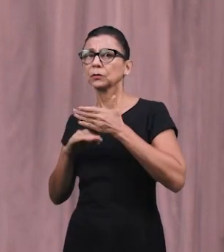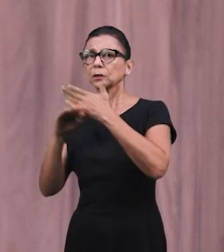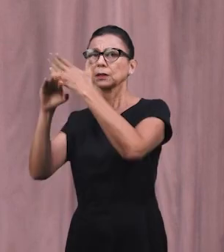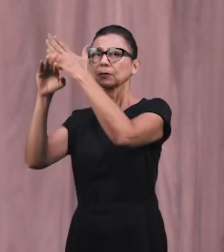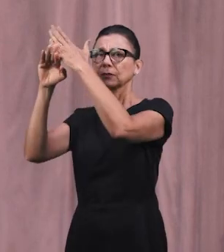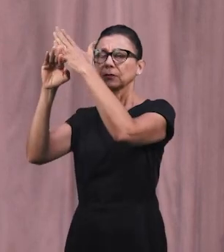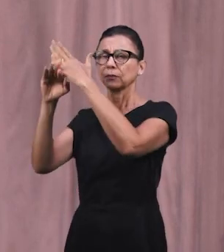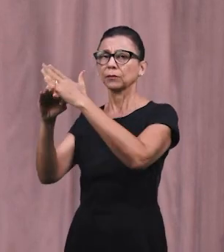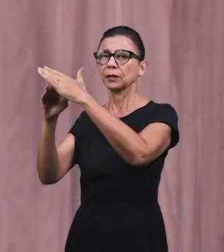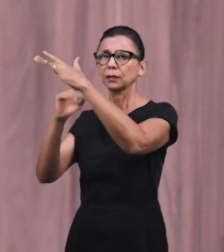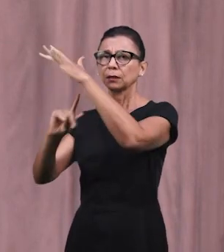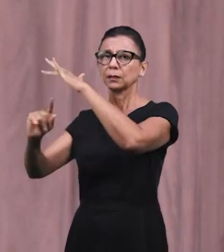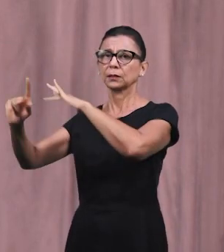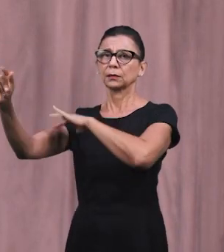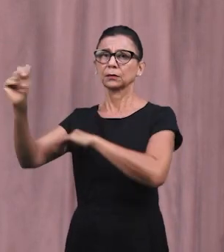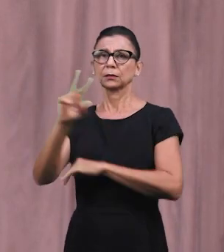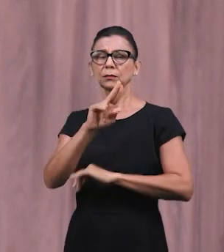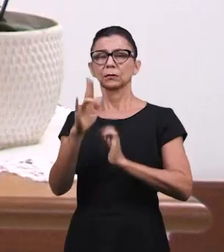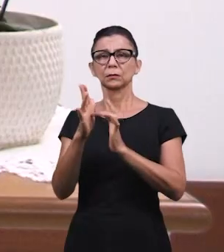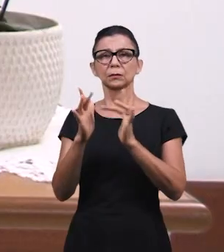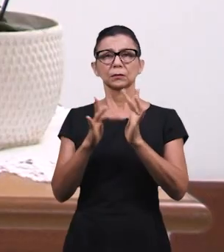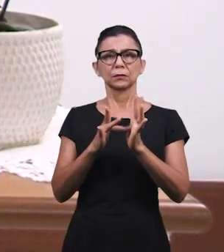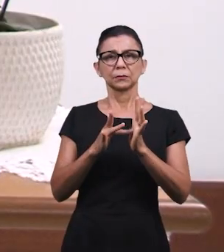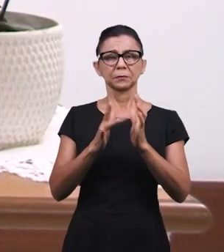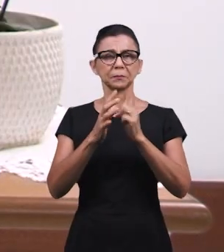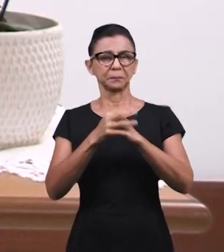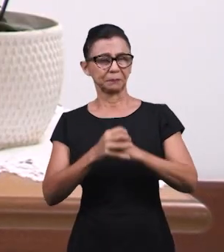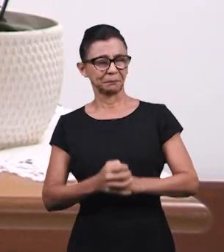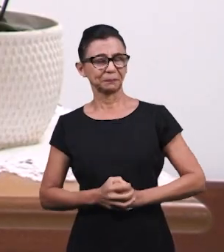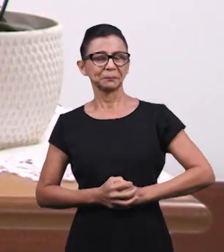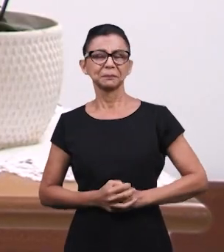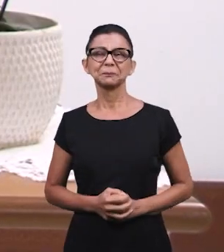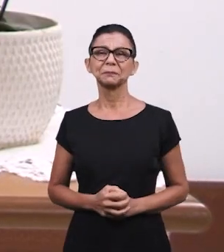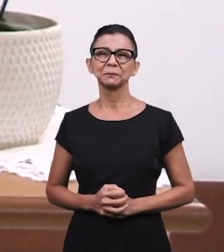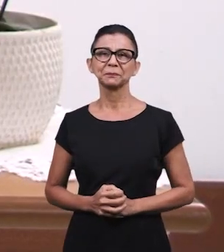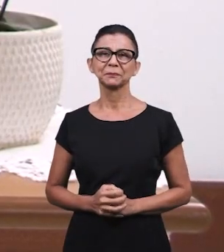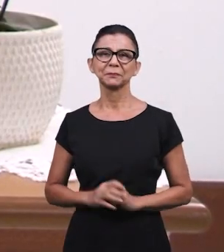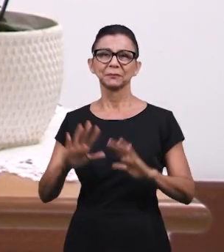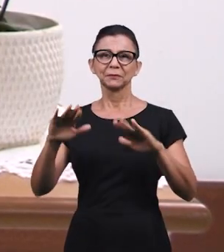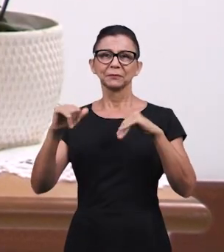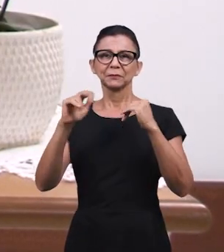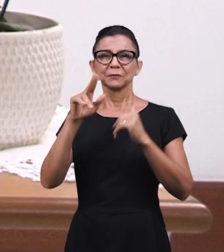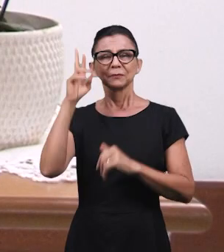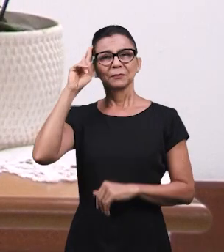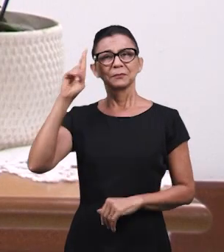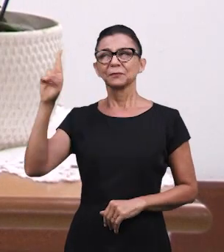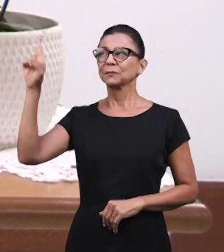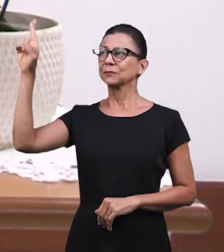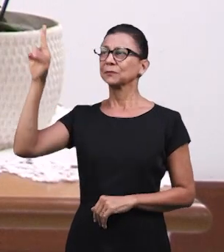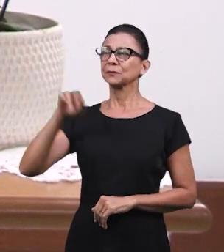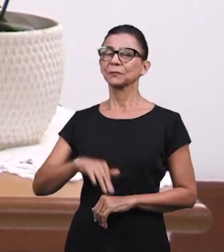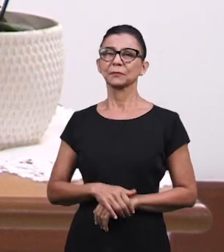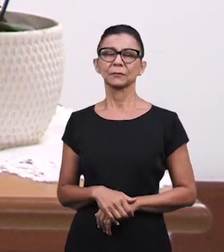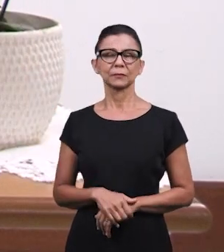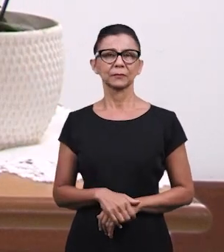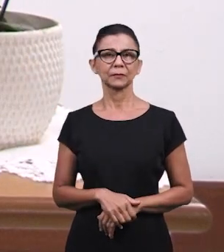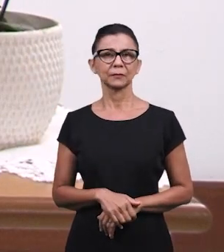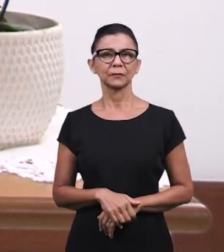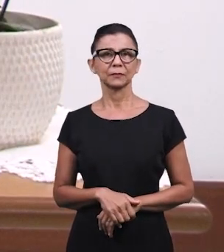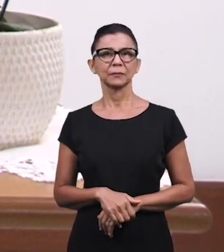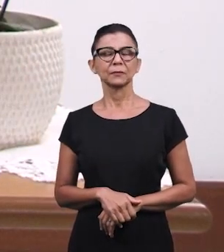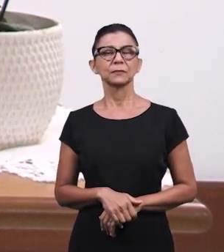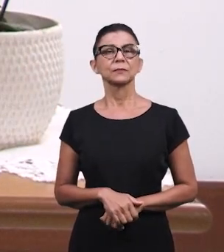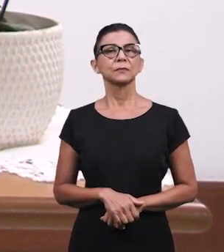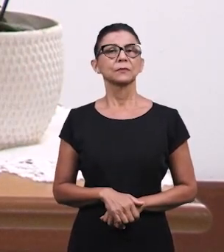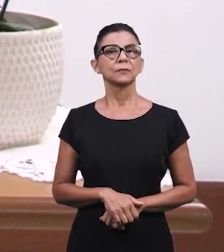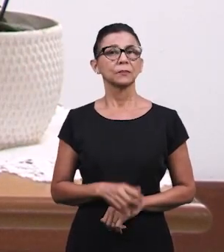Тебя и прославляем имя Твоего, имя Господа Иисуса. Аминь. Аллилуйя. Да будет прославлен наш Господь. Мы споем еще